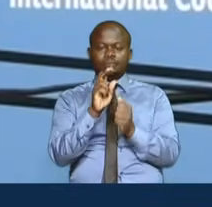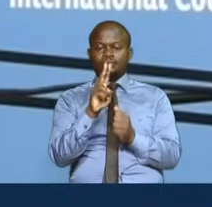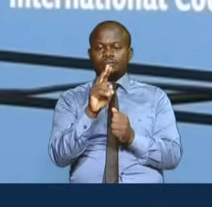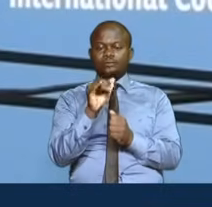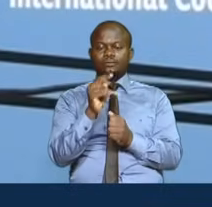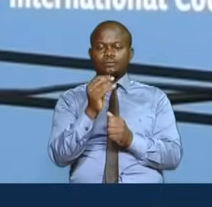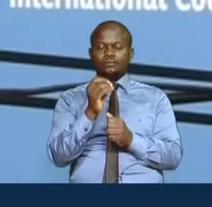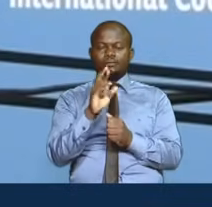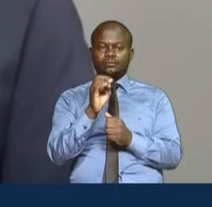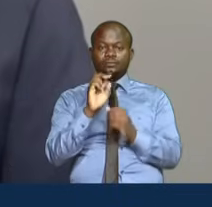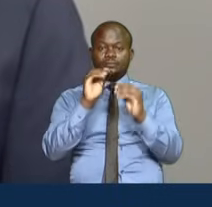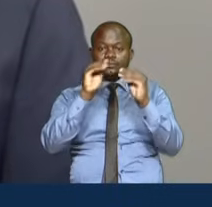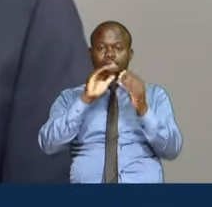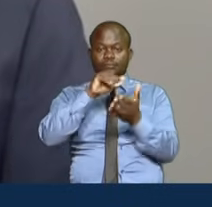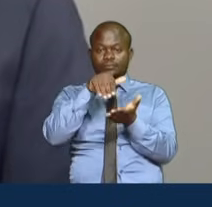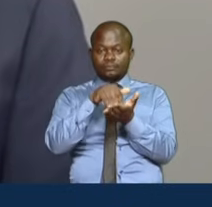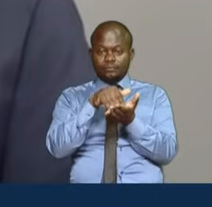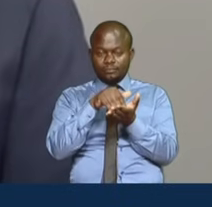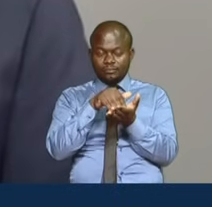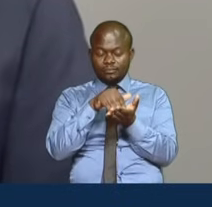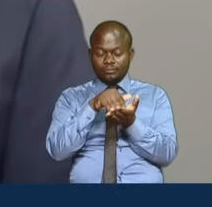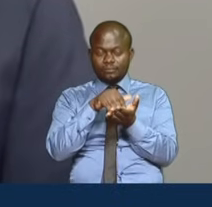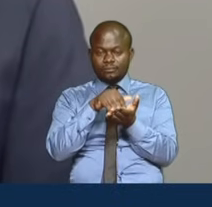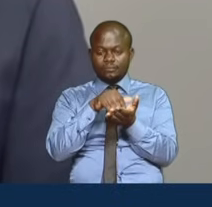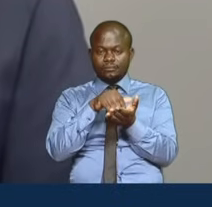kigo cyigisha ububanyi n'amahanga Center for